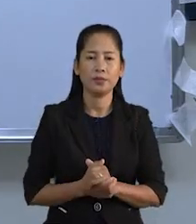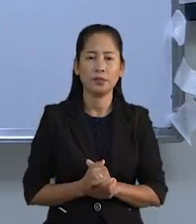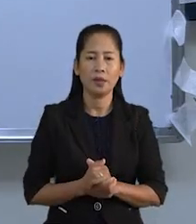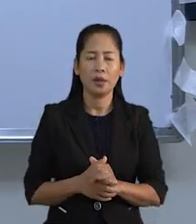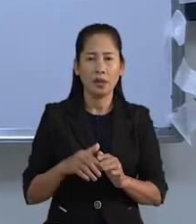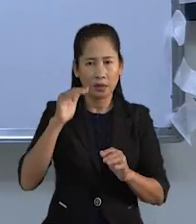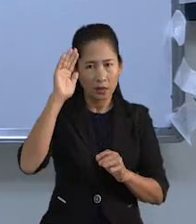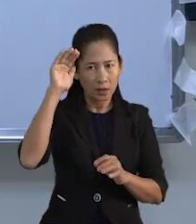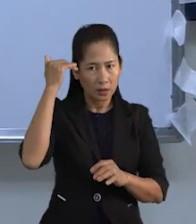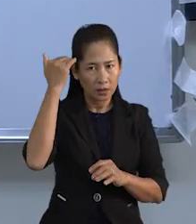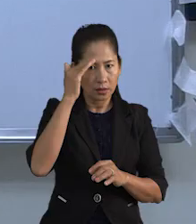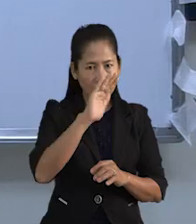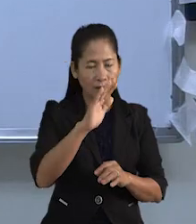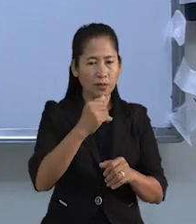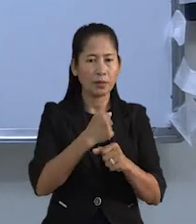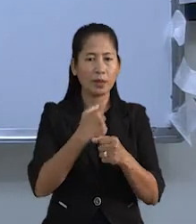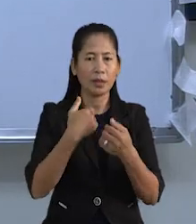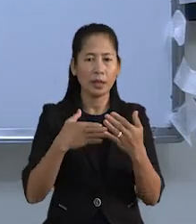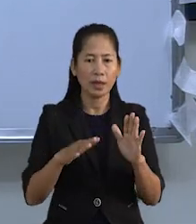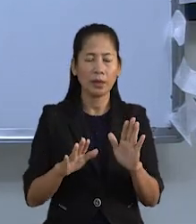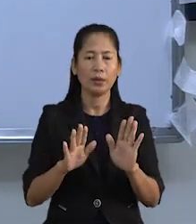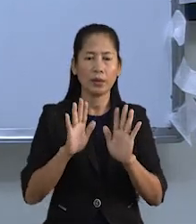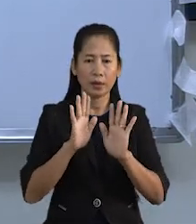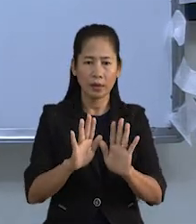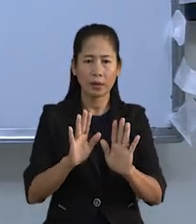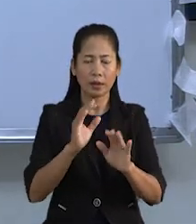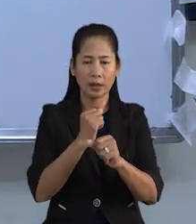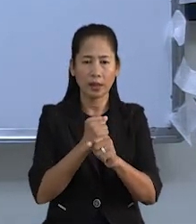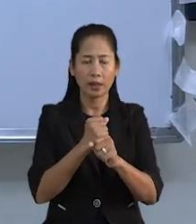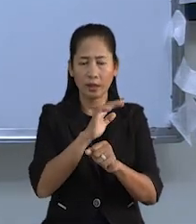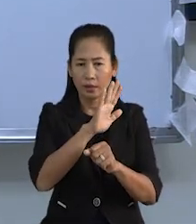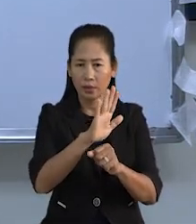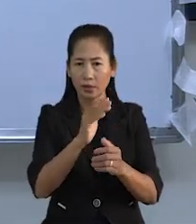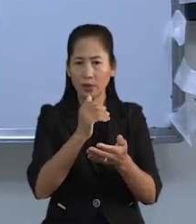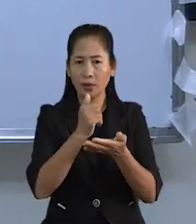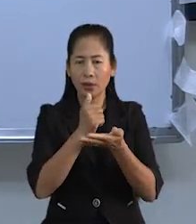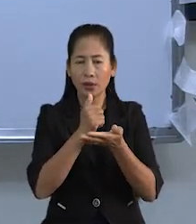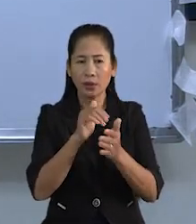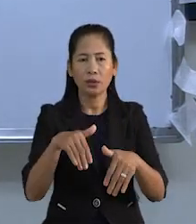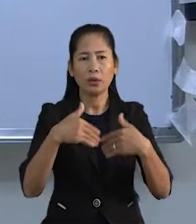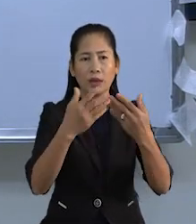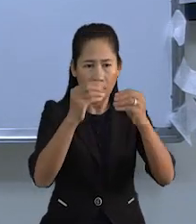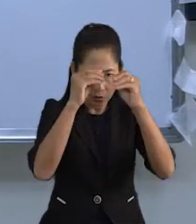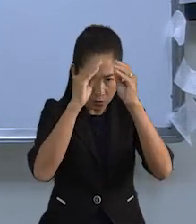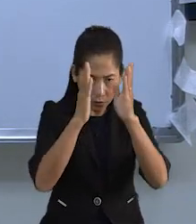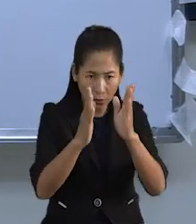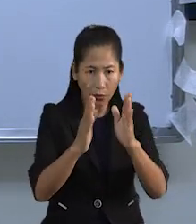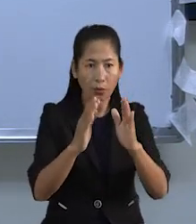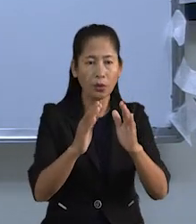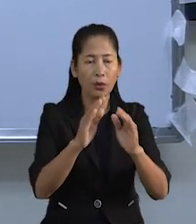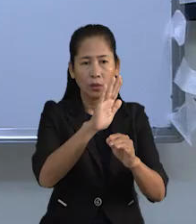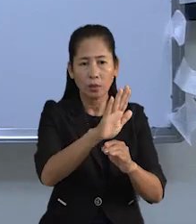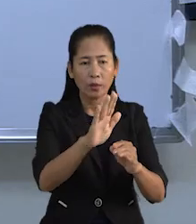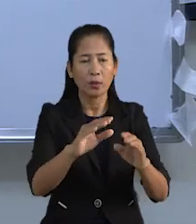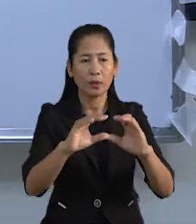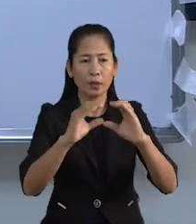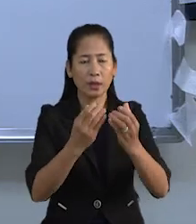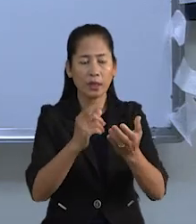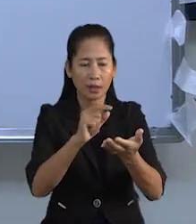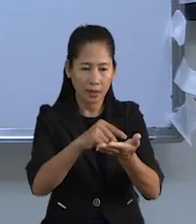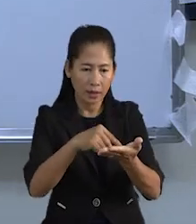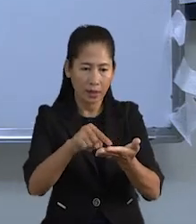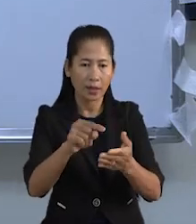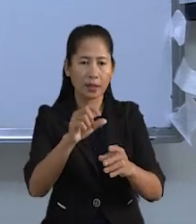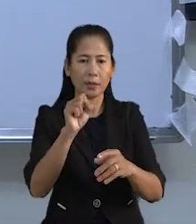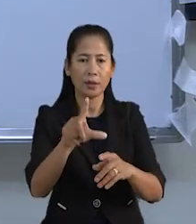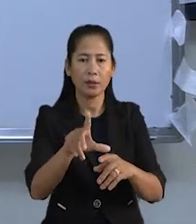លោកគ្រូសង្ឃឹមថាកូនធ្វើរួចរាល់ណាហើយកិច្ចការនេះសូមកូនយកទៅជូនលោកគ្រូអ្នកគ្រូប្រចាំថ្នាក់របស់កូនឲ្យលោកពិនិត្យកែដាក់បន្ទុកឲ្យកូ